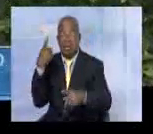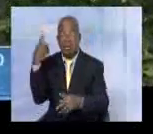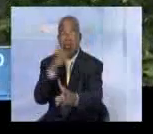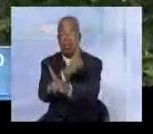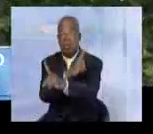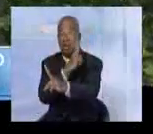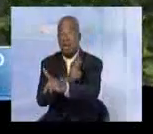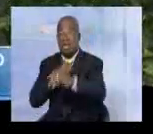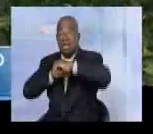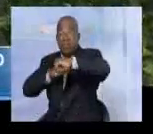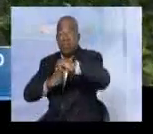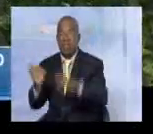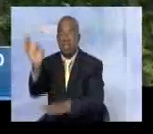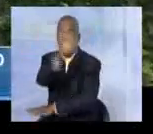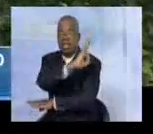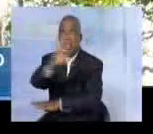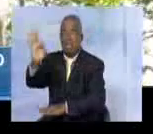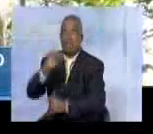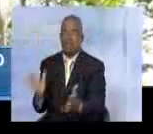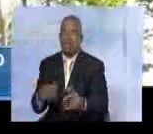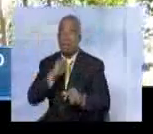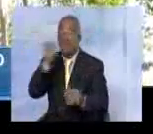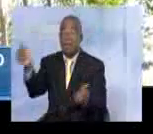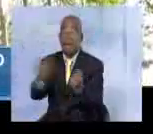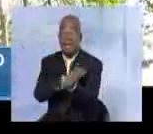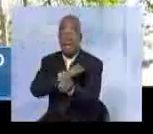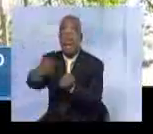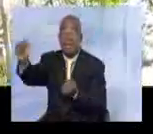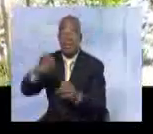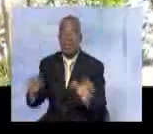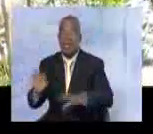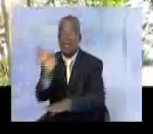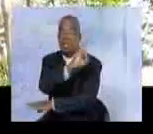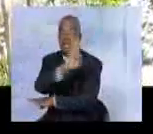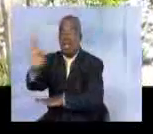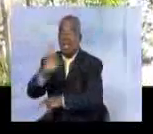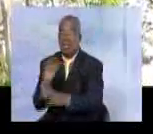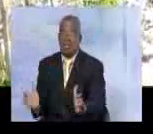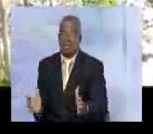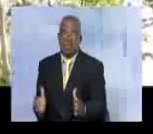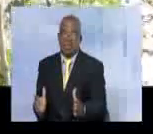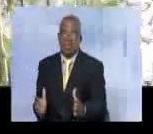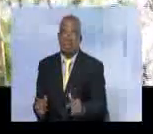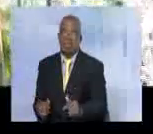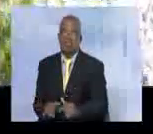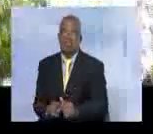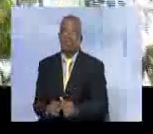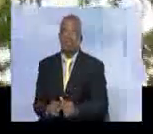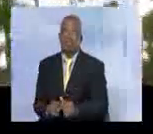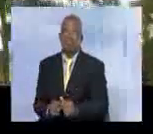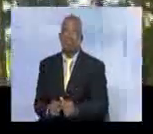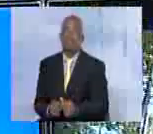optimale des jachères pour la relance des cultures. Autant de pistes de solutions que devraient creuser les